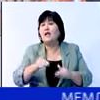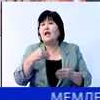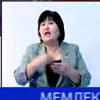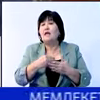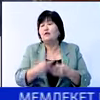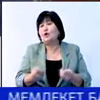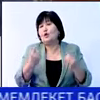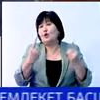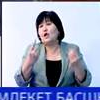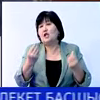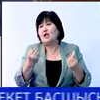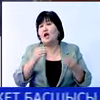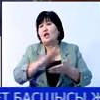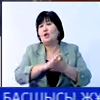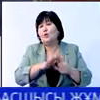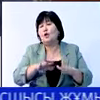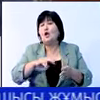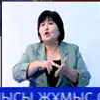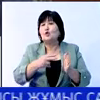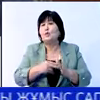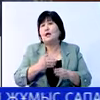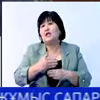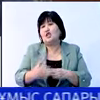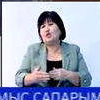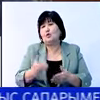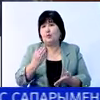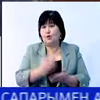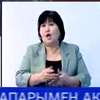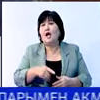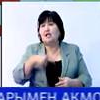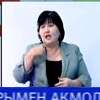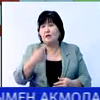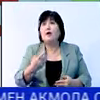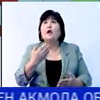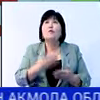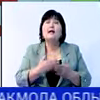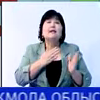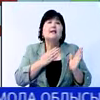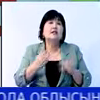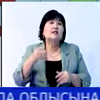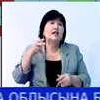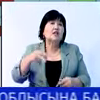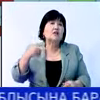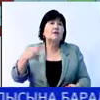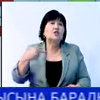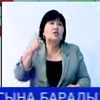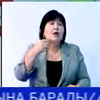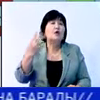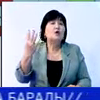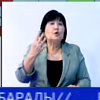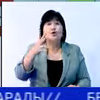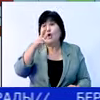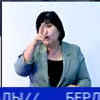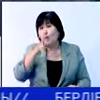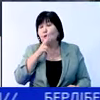күрделі қаржылық жағдай орын алғандықтан жоба кешеуілдеп тұрған жай бар екен. Мәселелер реттелсе 2022 жылдың 4-ші